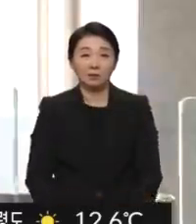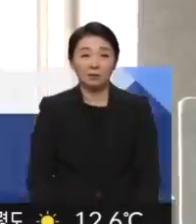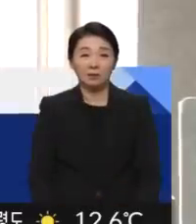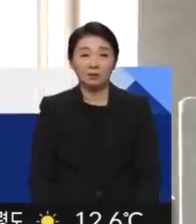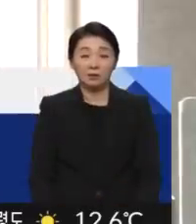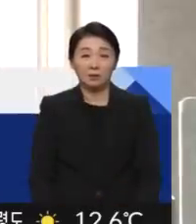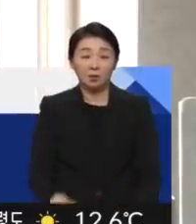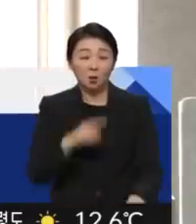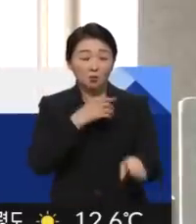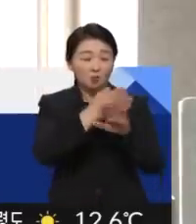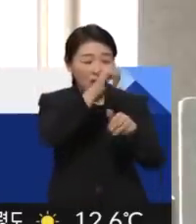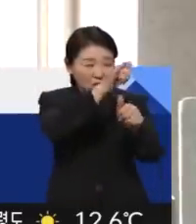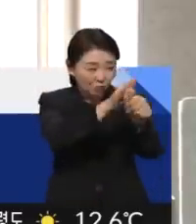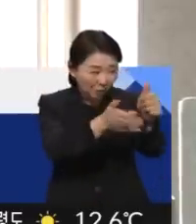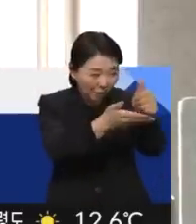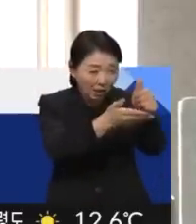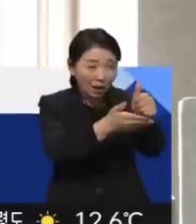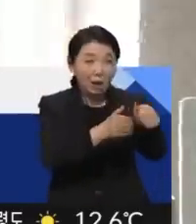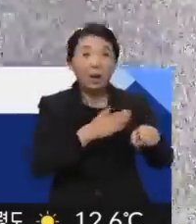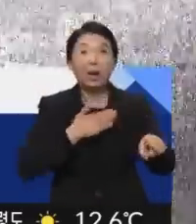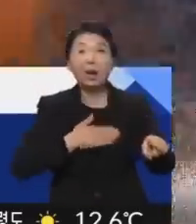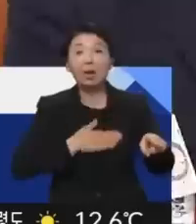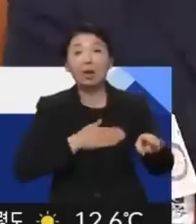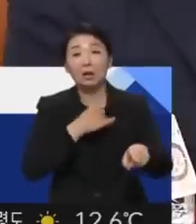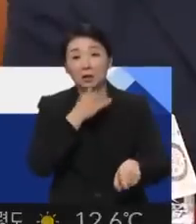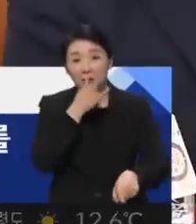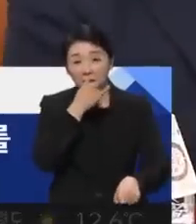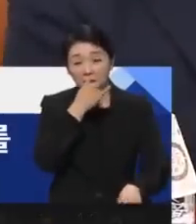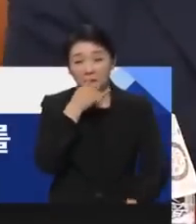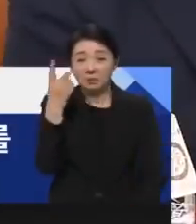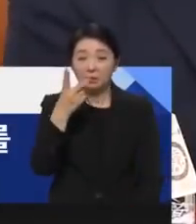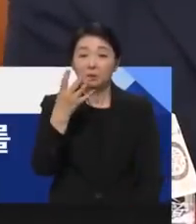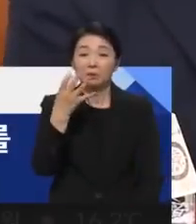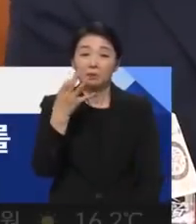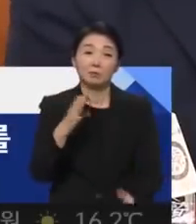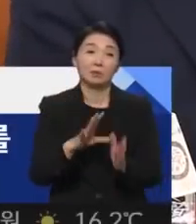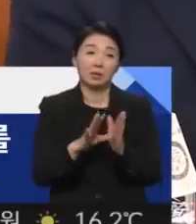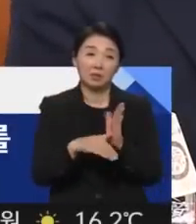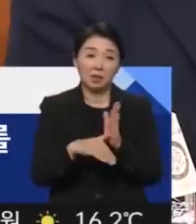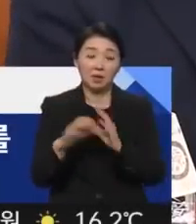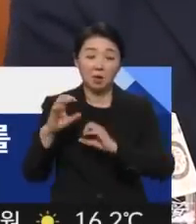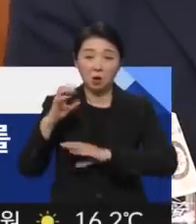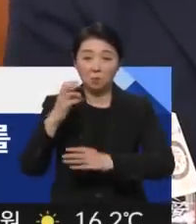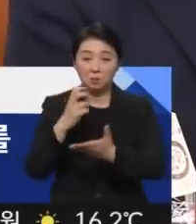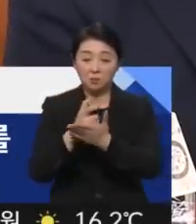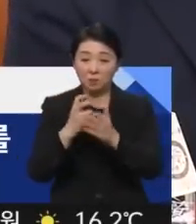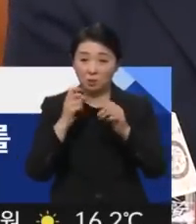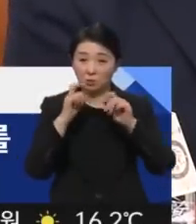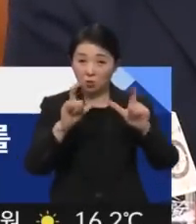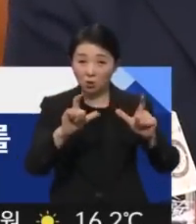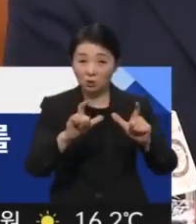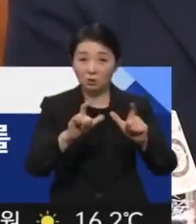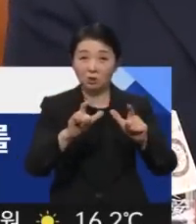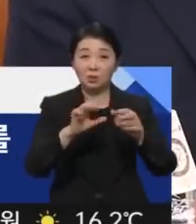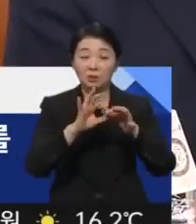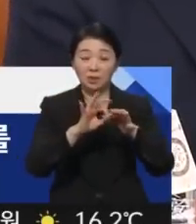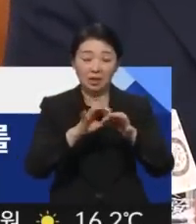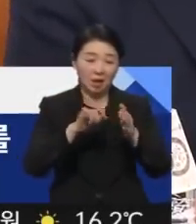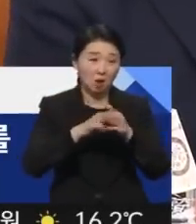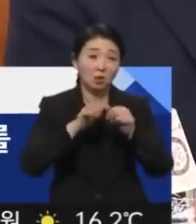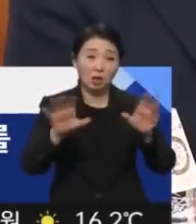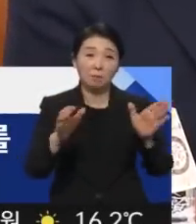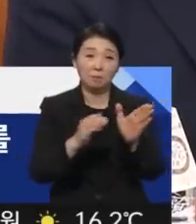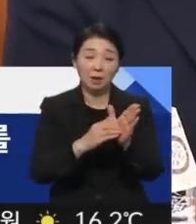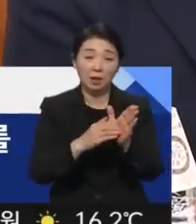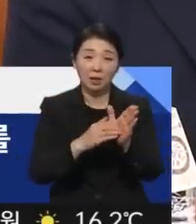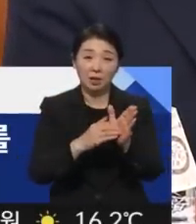주사파인지 아닌지는 본인이 잘 아는 거니까. 2014년 헌법재판소 결정에 따라 강제 해산된